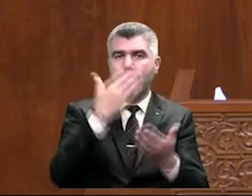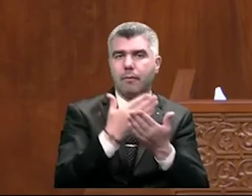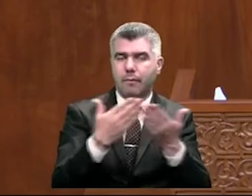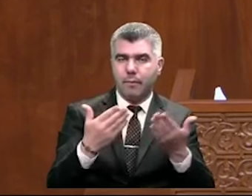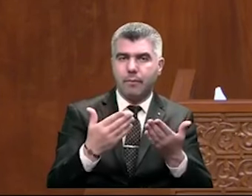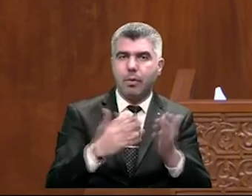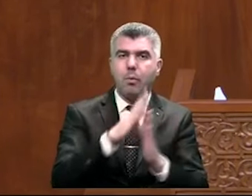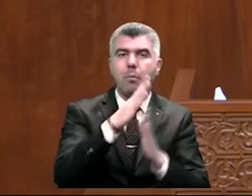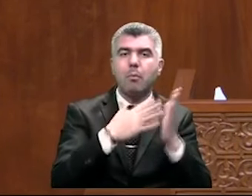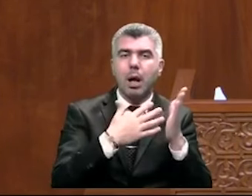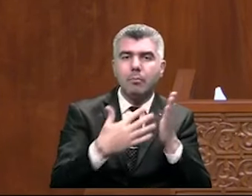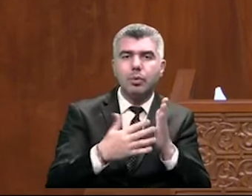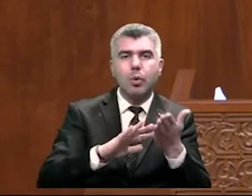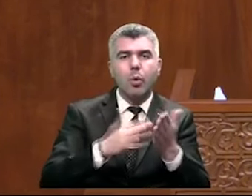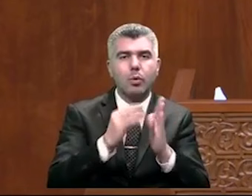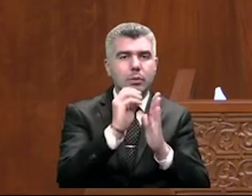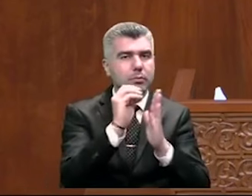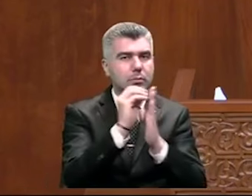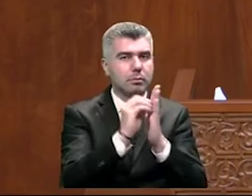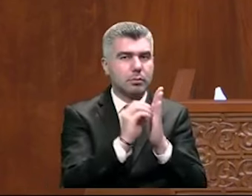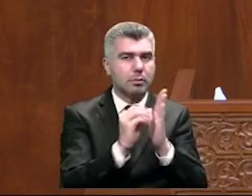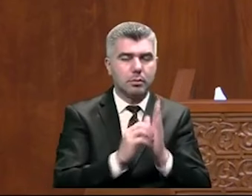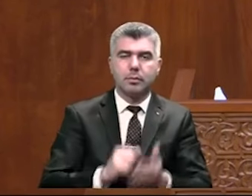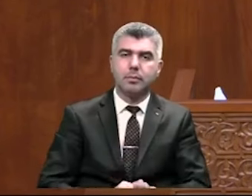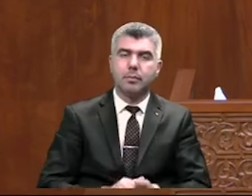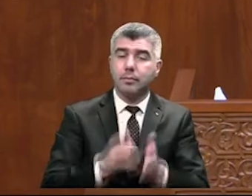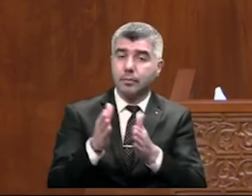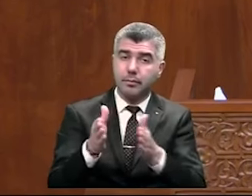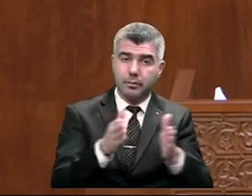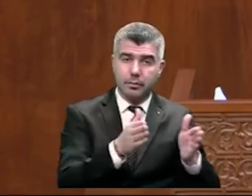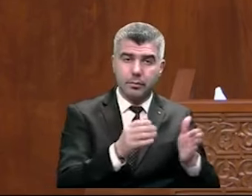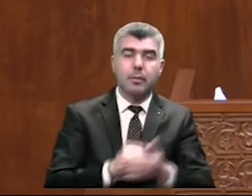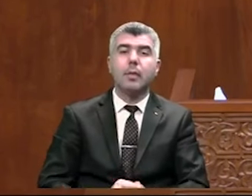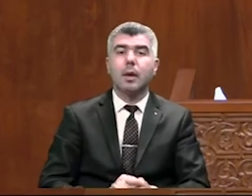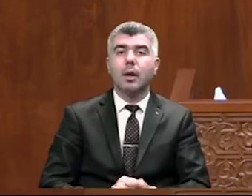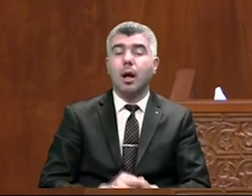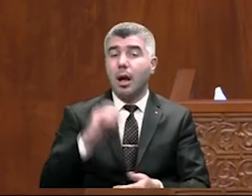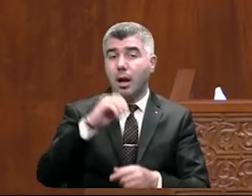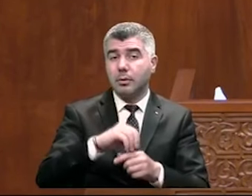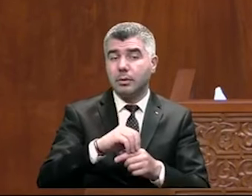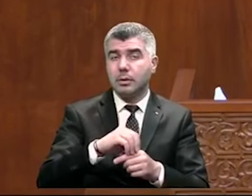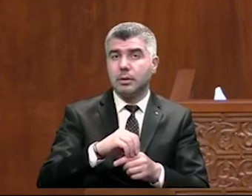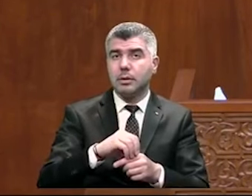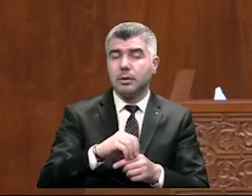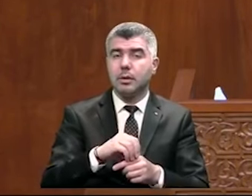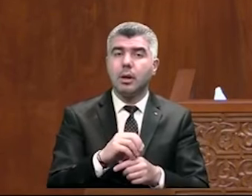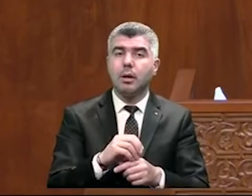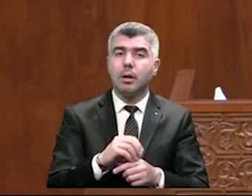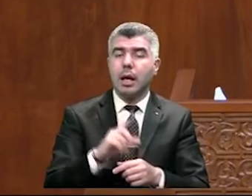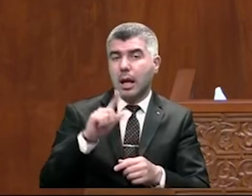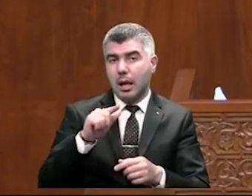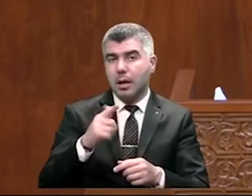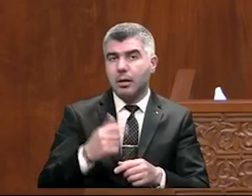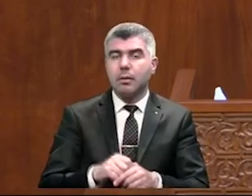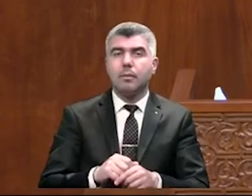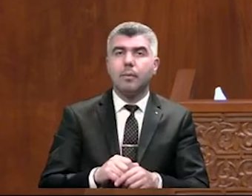الكبرى المطروحه في هذا الاطار من جهه اخرى كما تفضلتم هنالك ما هو مرتبط